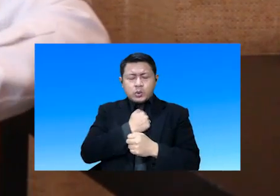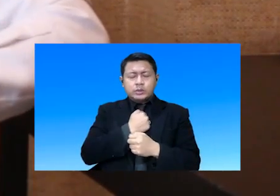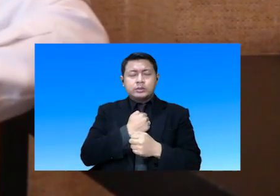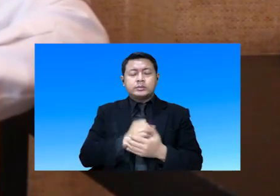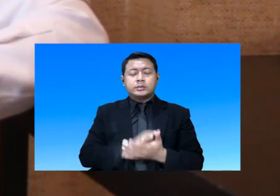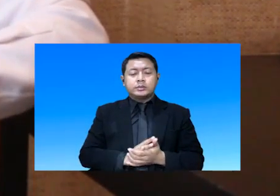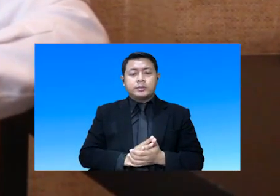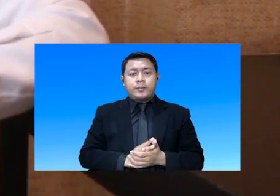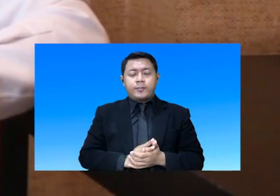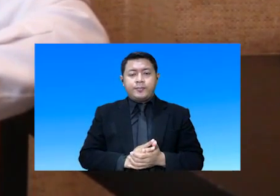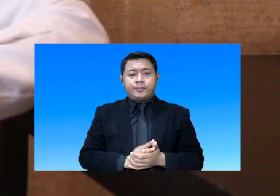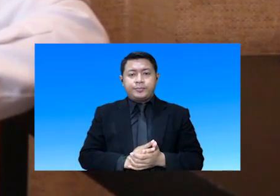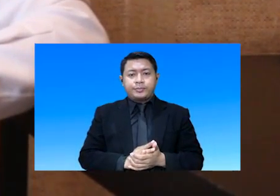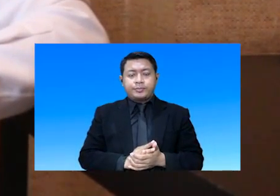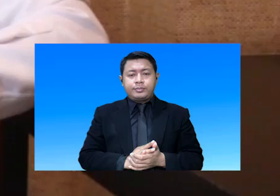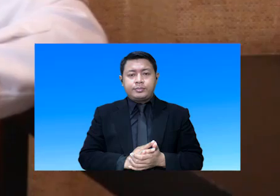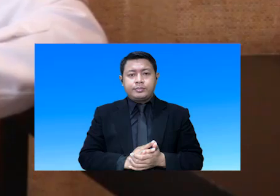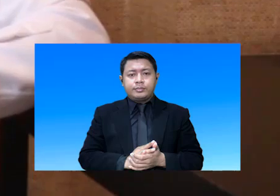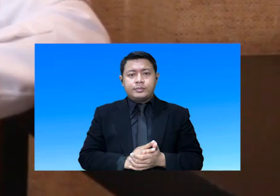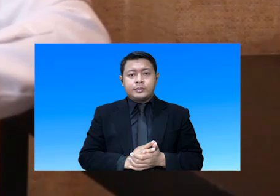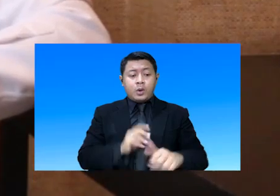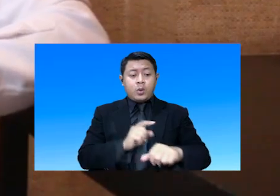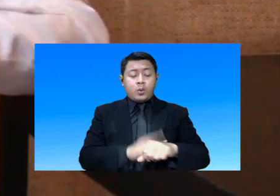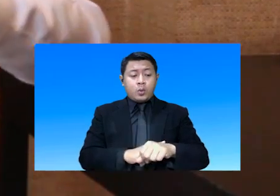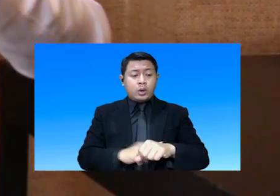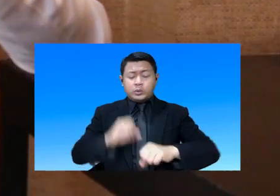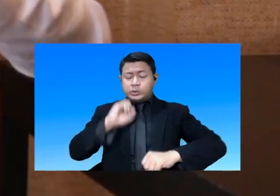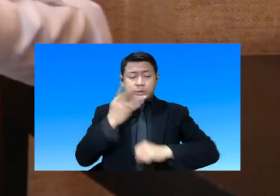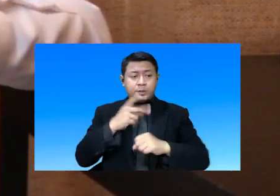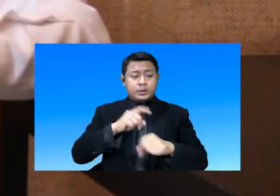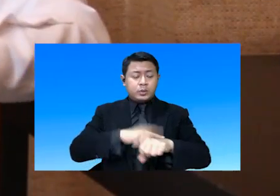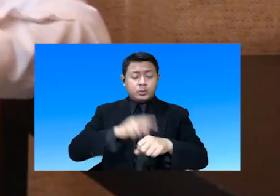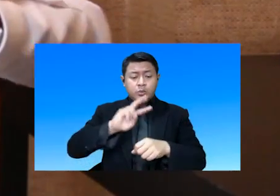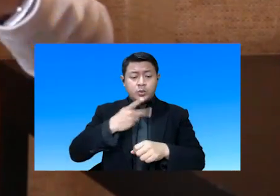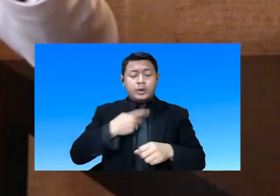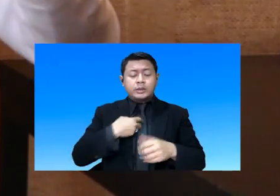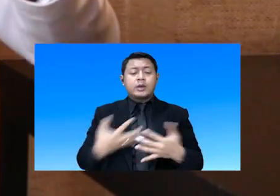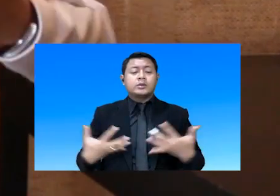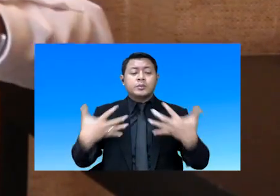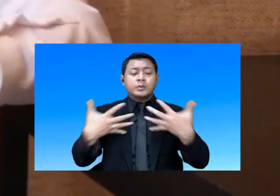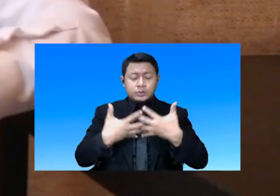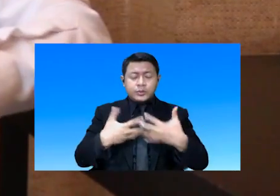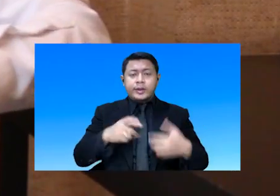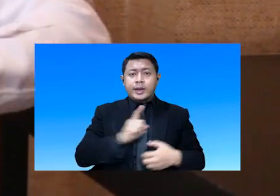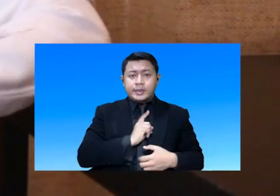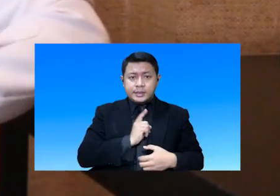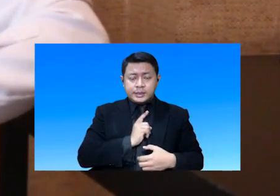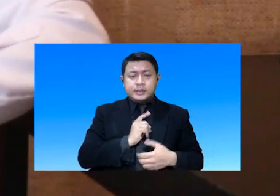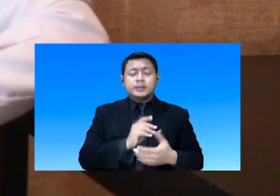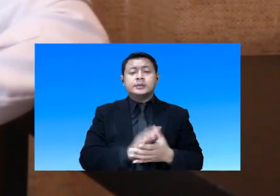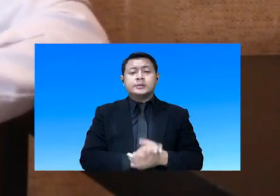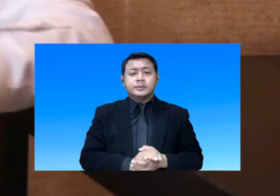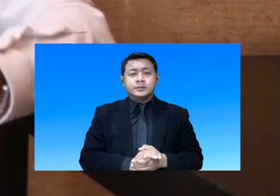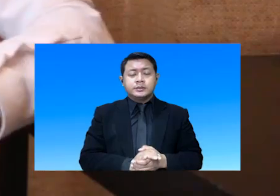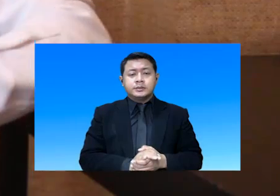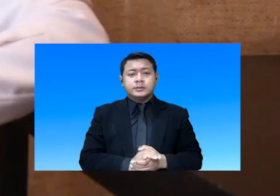gitu ya, karena dalam waktu singkat semua berubah. Kita harus beradaptasi dengan cepat di tengah keterbatasan kita,